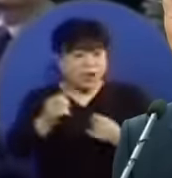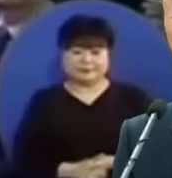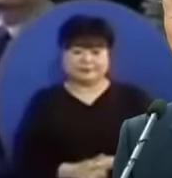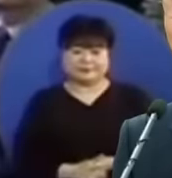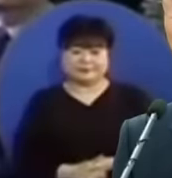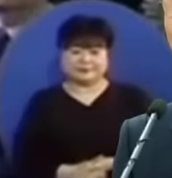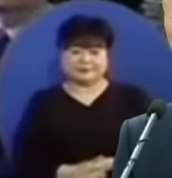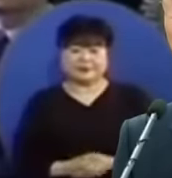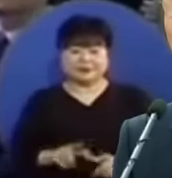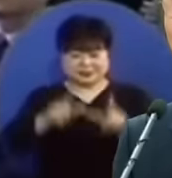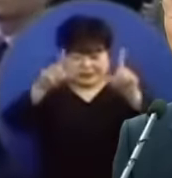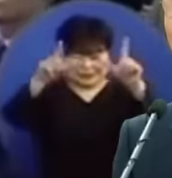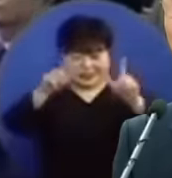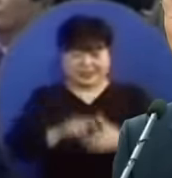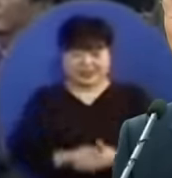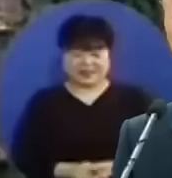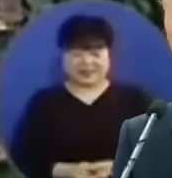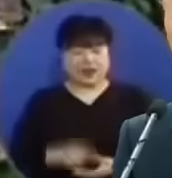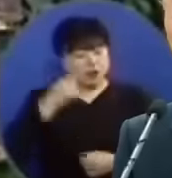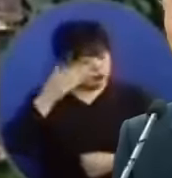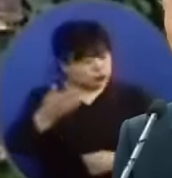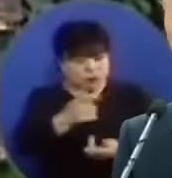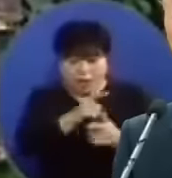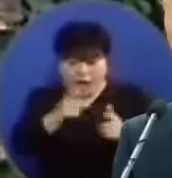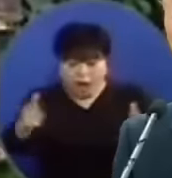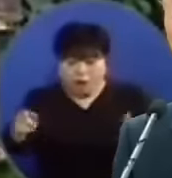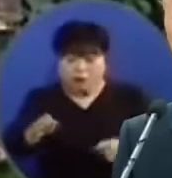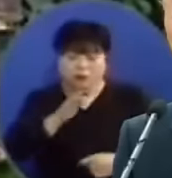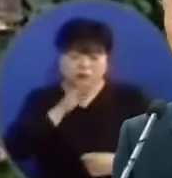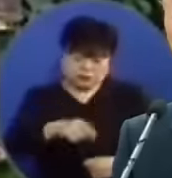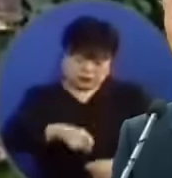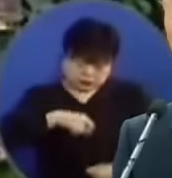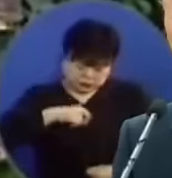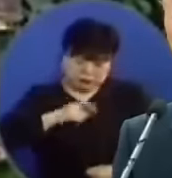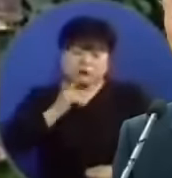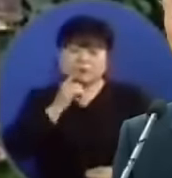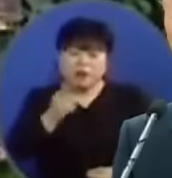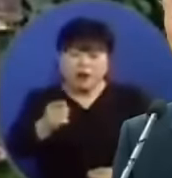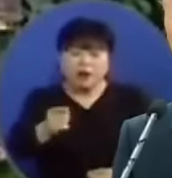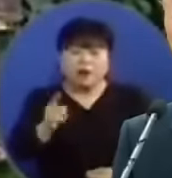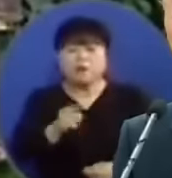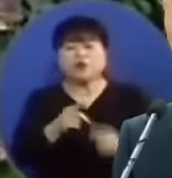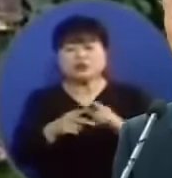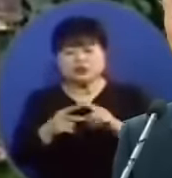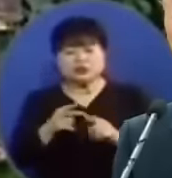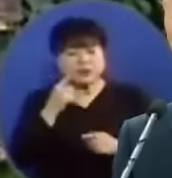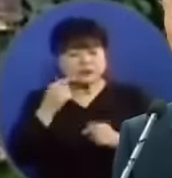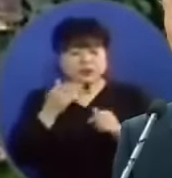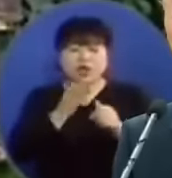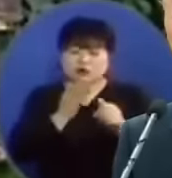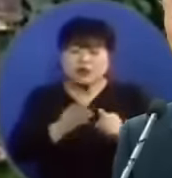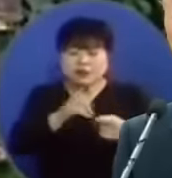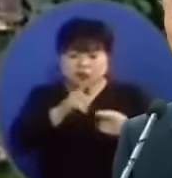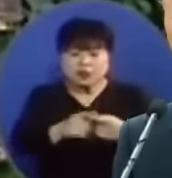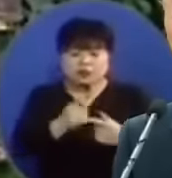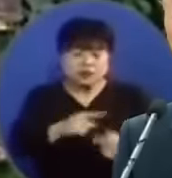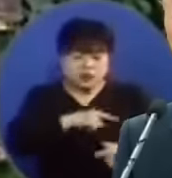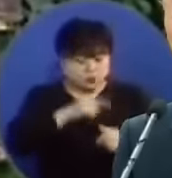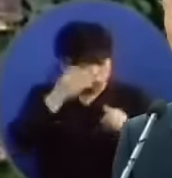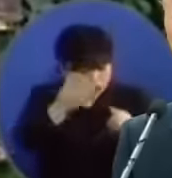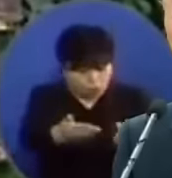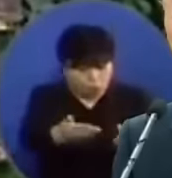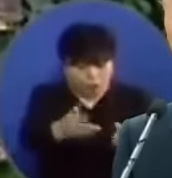없으리라. 그날에 너희가 아무것도 내게 묻지 아니하리라. 내가 진실로 진실로 너희에게 이르노니 너희가 무엇이든지 아버지께 구하는 것을 내 이름으로